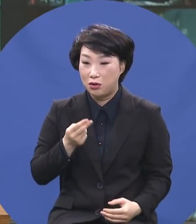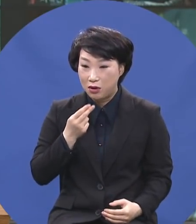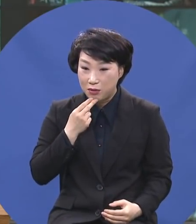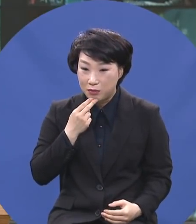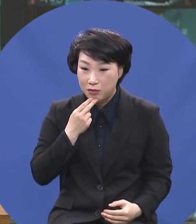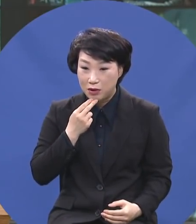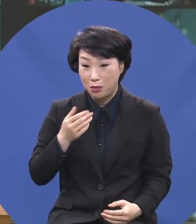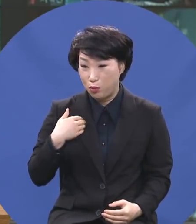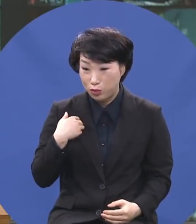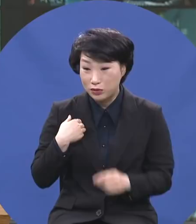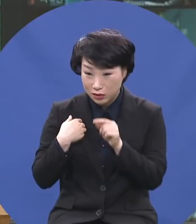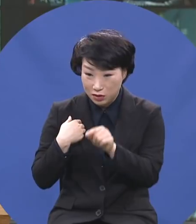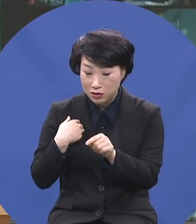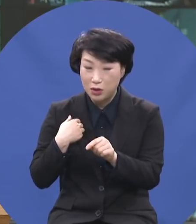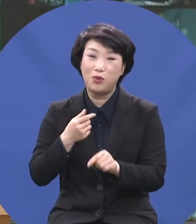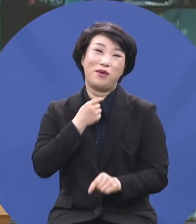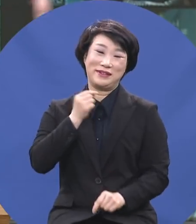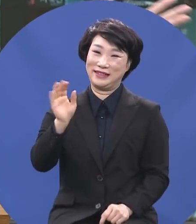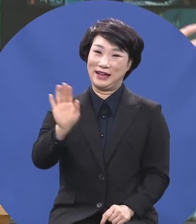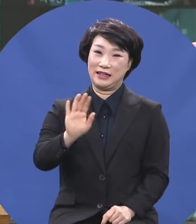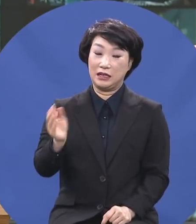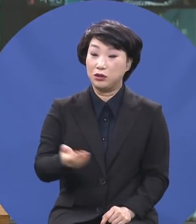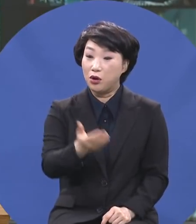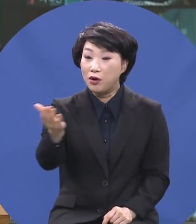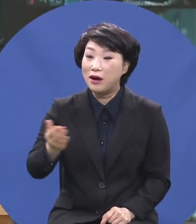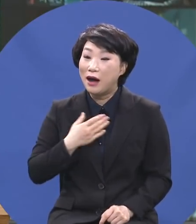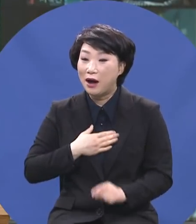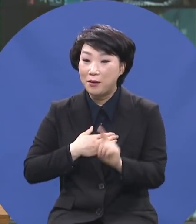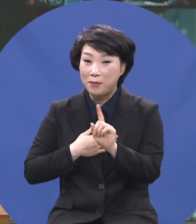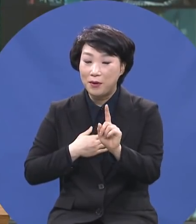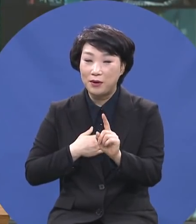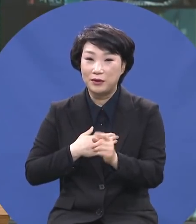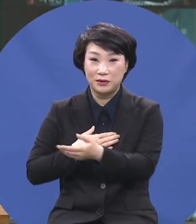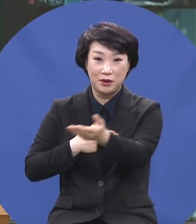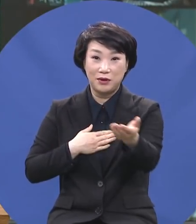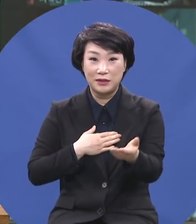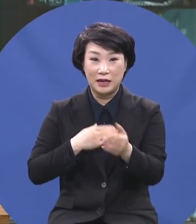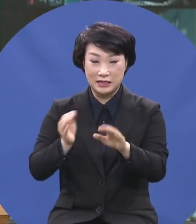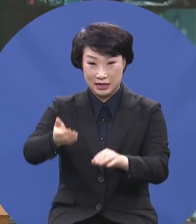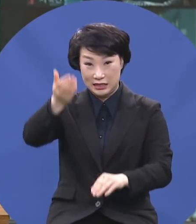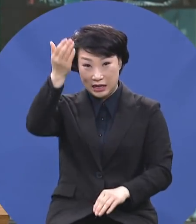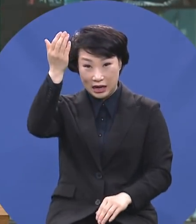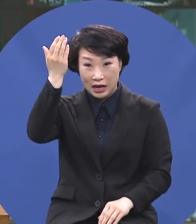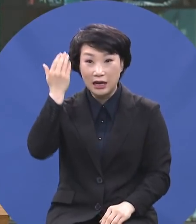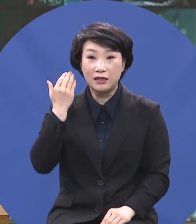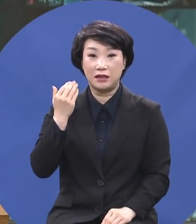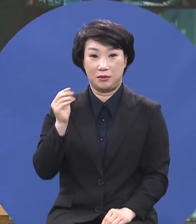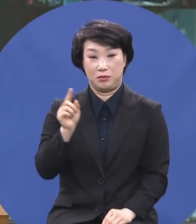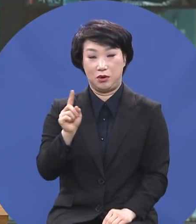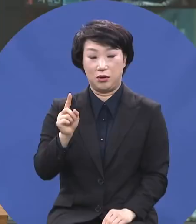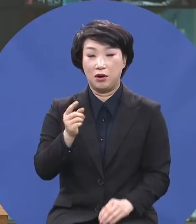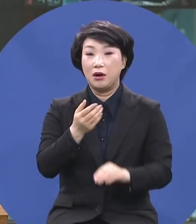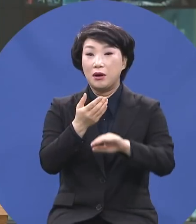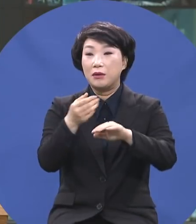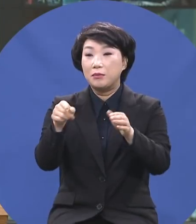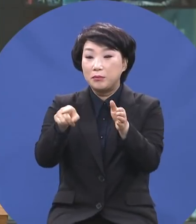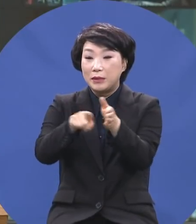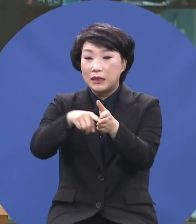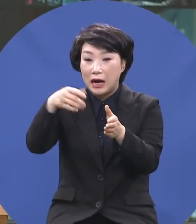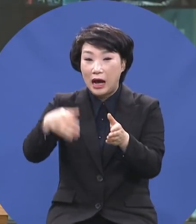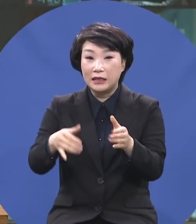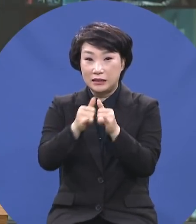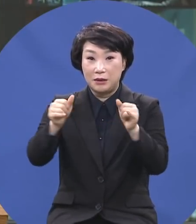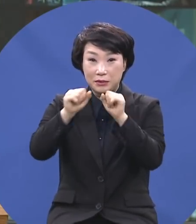못하기를 원치 아니하노니 너희도 알거니와 너희가 과거에는 이방인으로